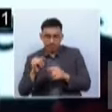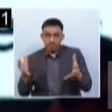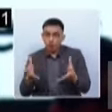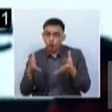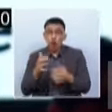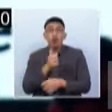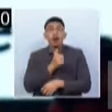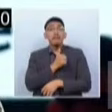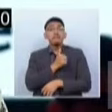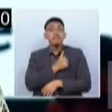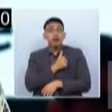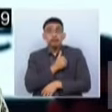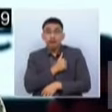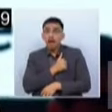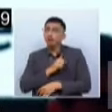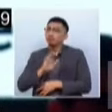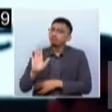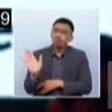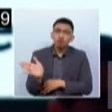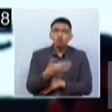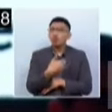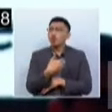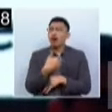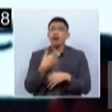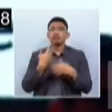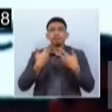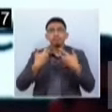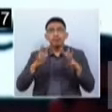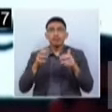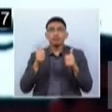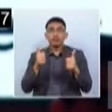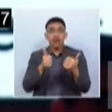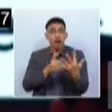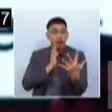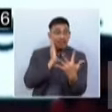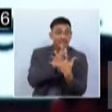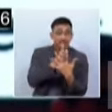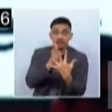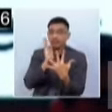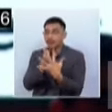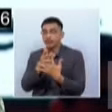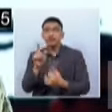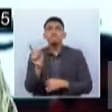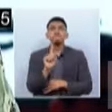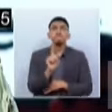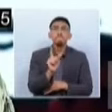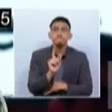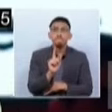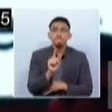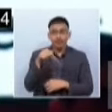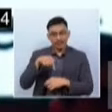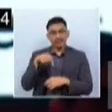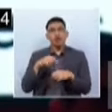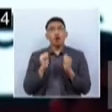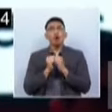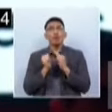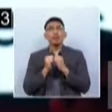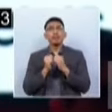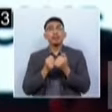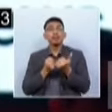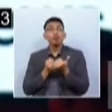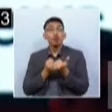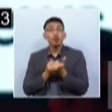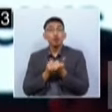menarik kerja sama dengan negara-negara sekutu maupun negara yang berada di wilayah sekitar ee Tiongkok untuk membendung